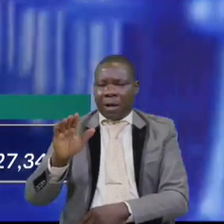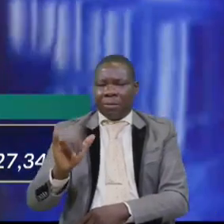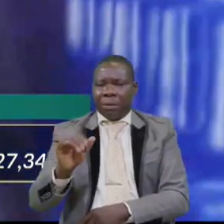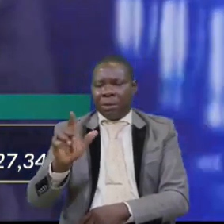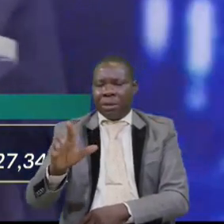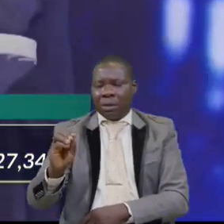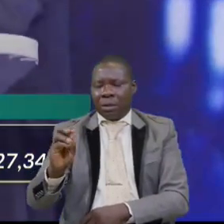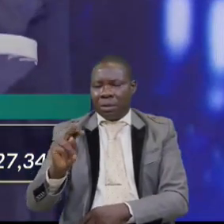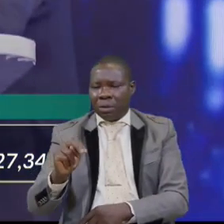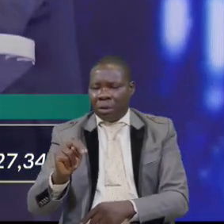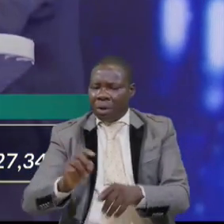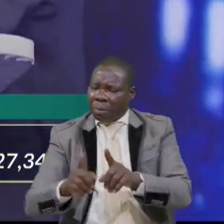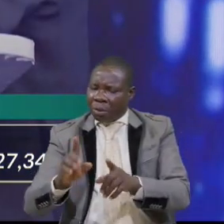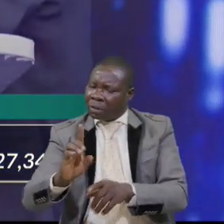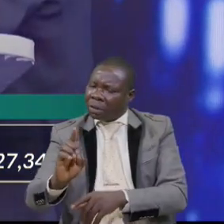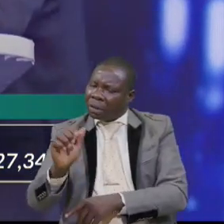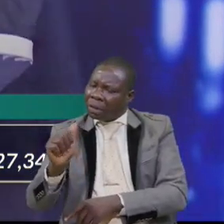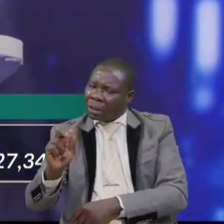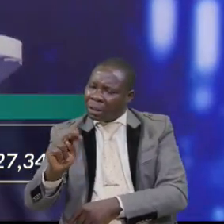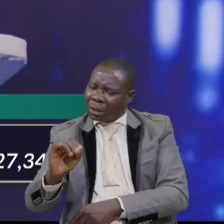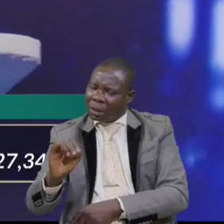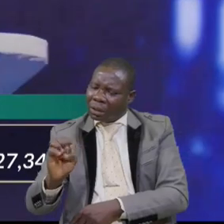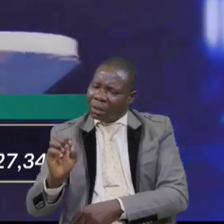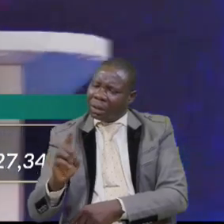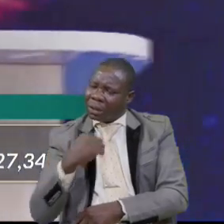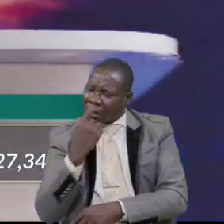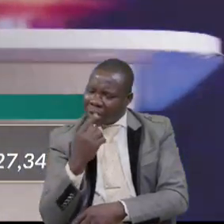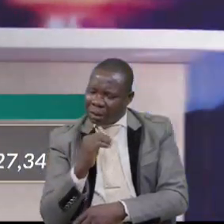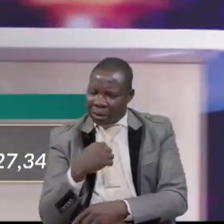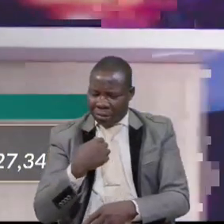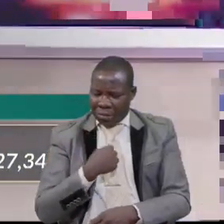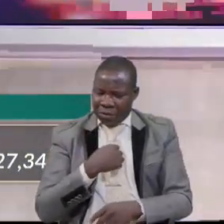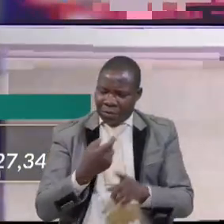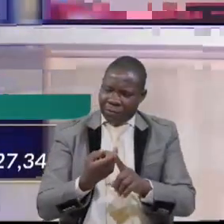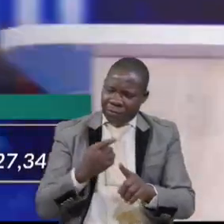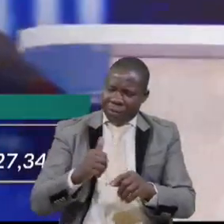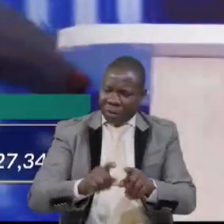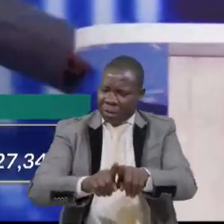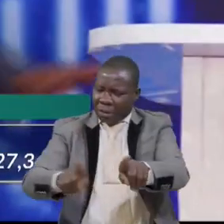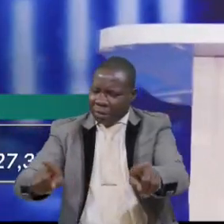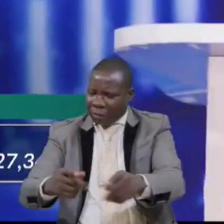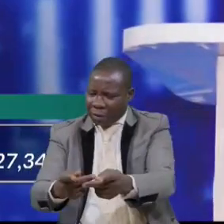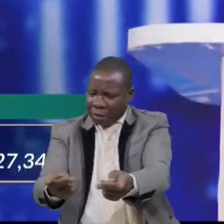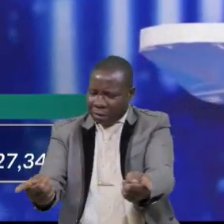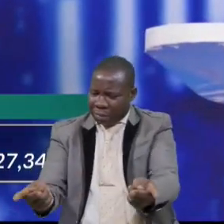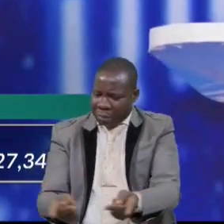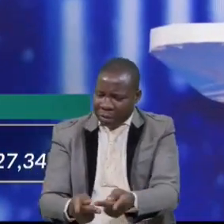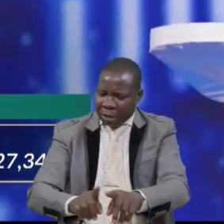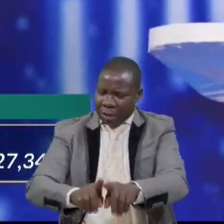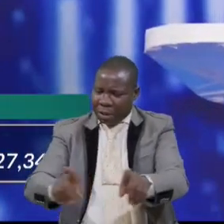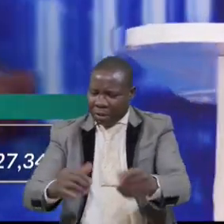autre race. Je suis d'une autre catégorie de personnes. Et je ne dois pas me conformer à ces choses